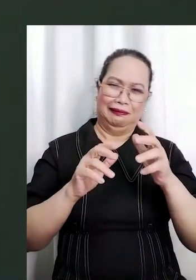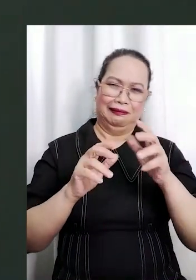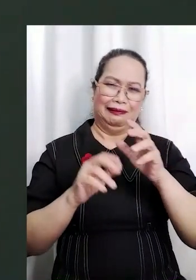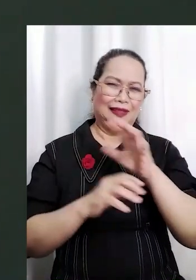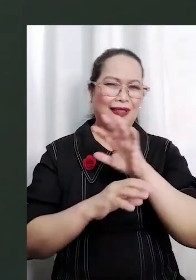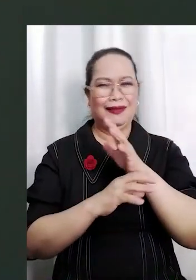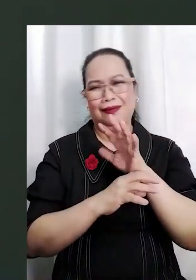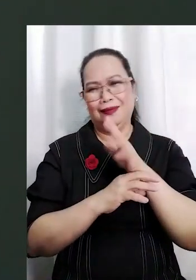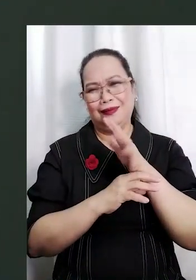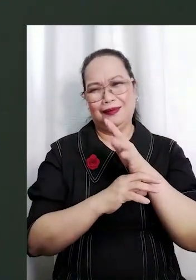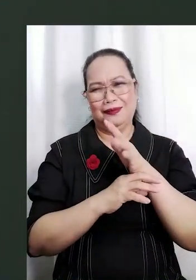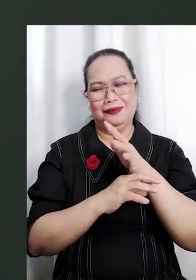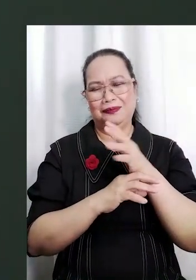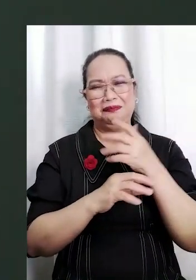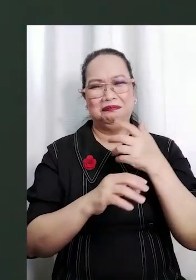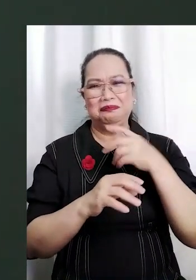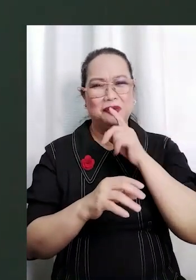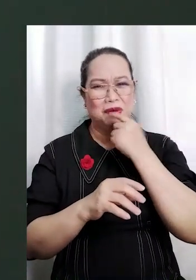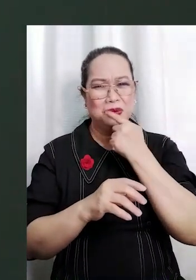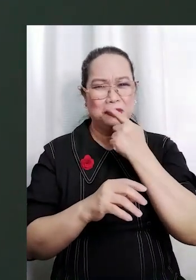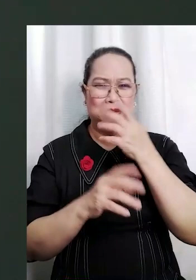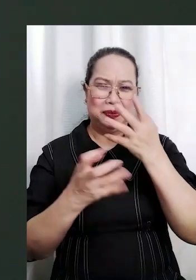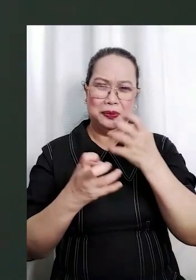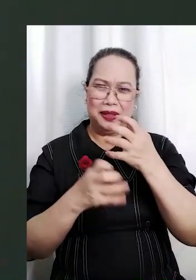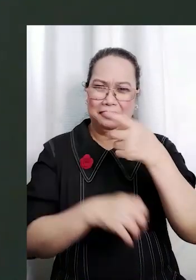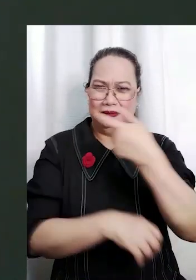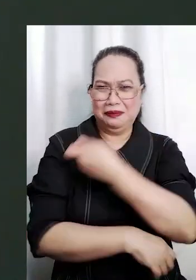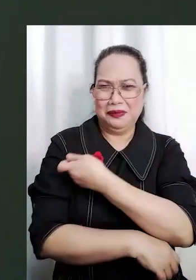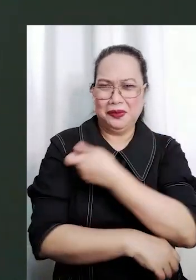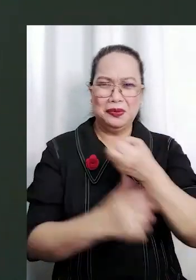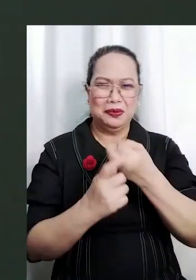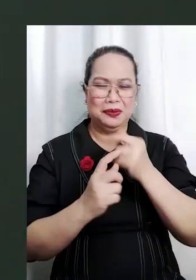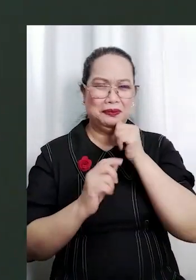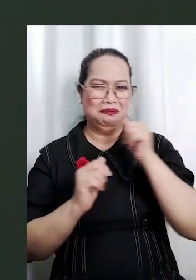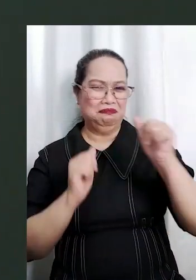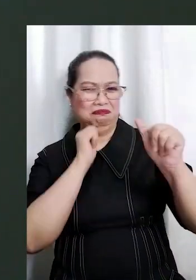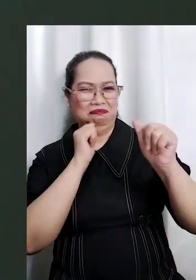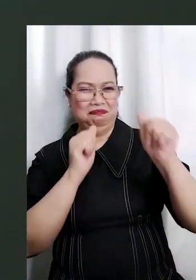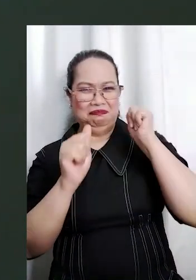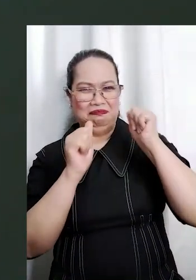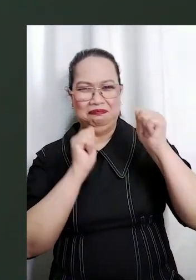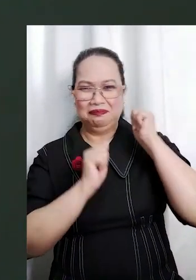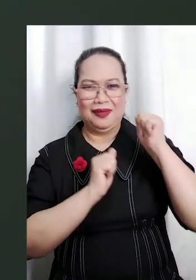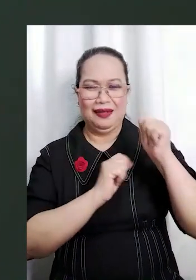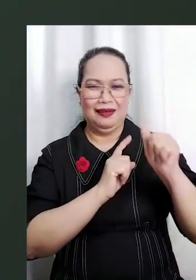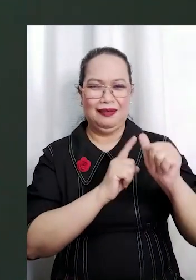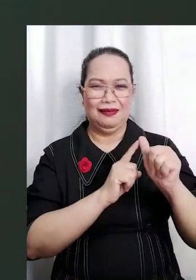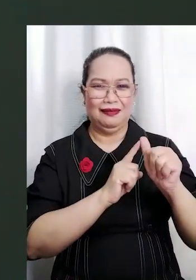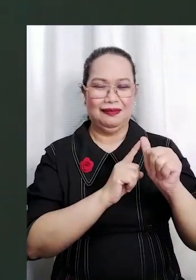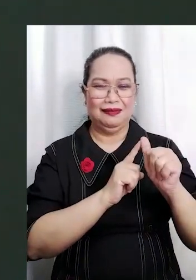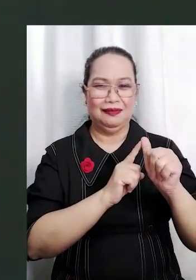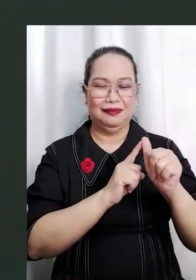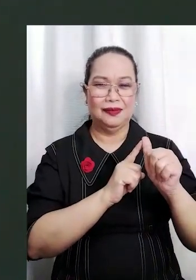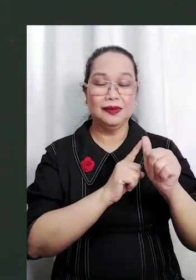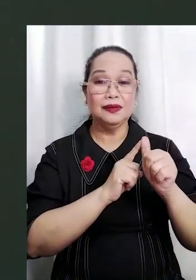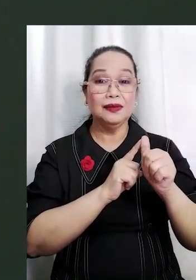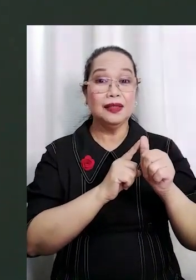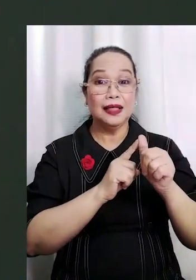nagdadalawang isip sila kung sila'y magpapaturok o tatanggapin ang vaccine na yon o